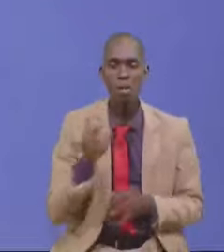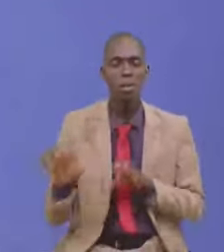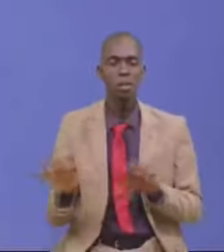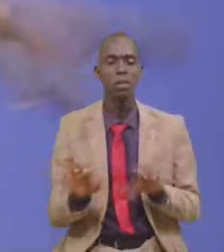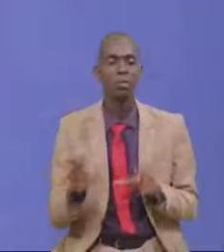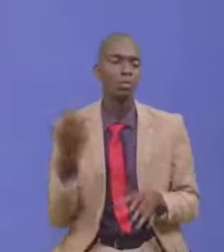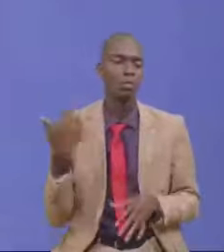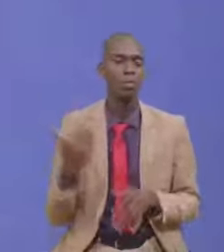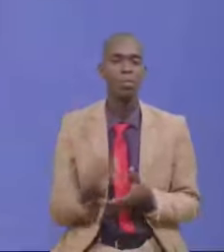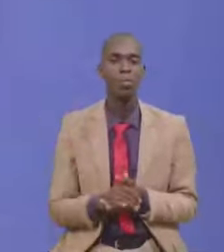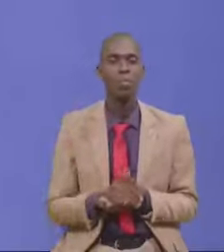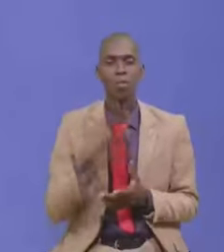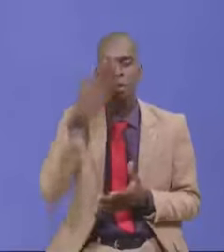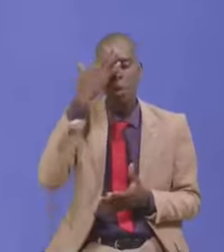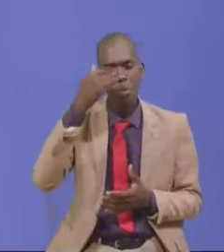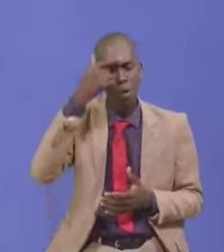Il avait vendu la vérité.